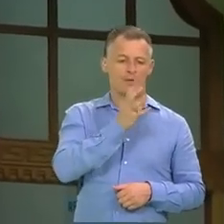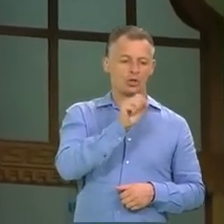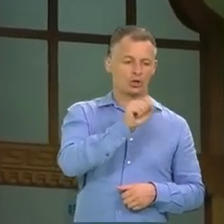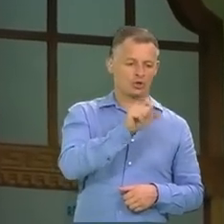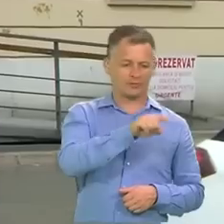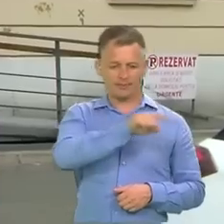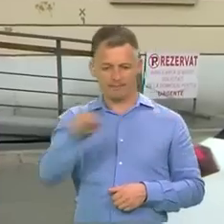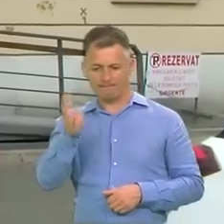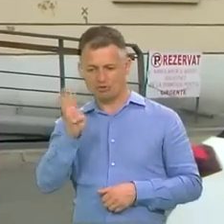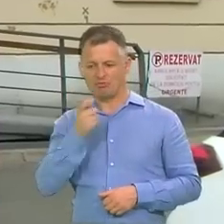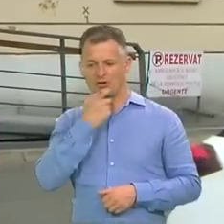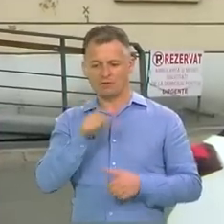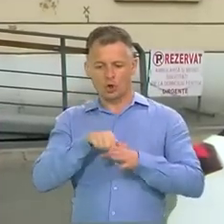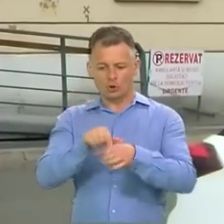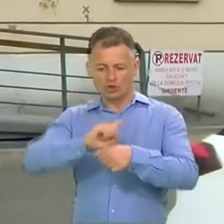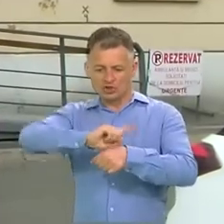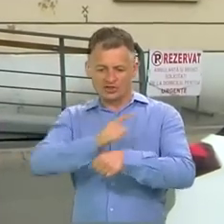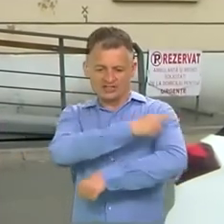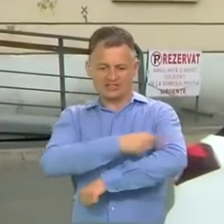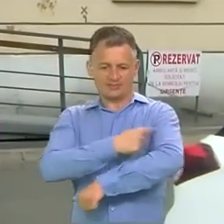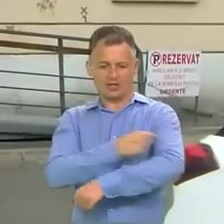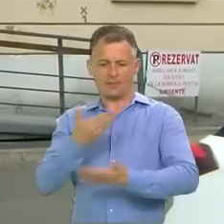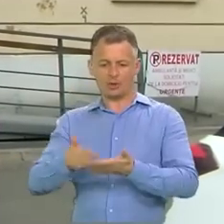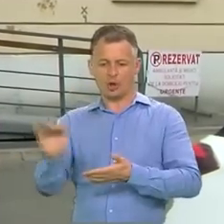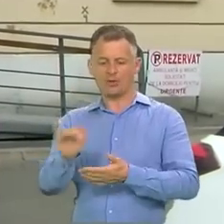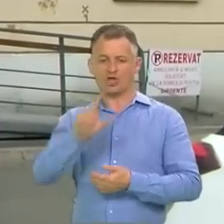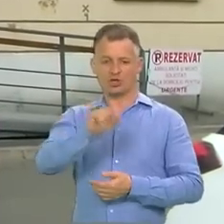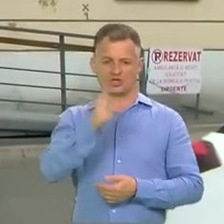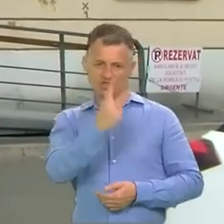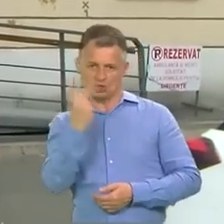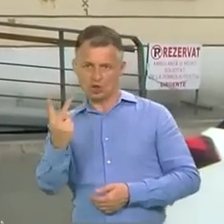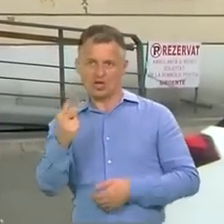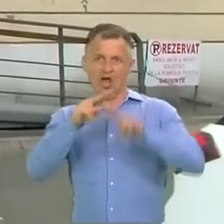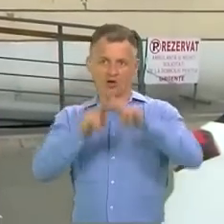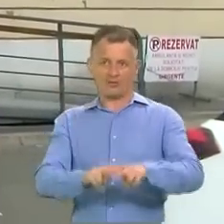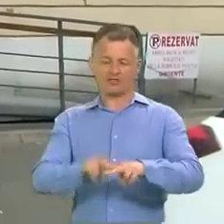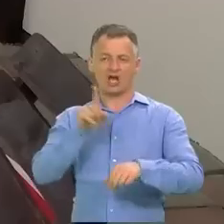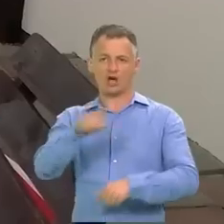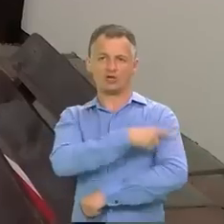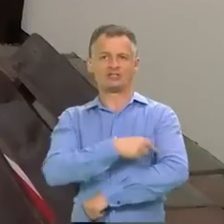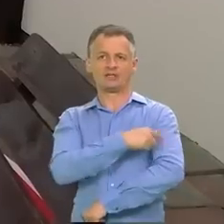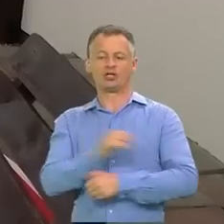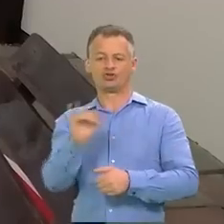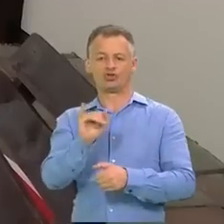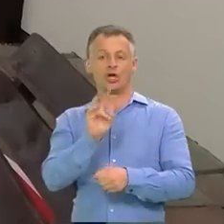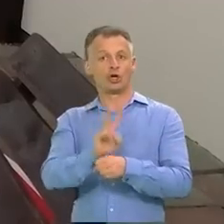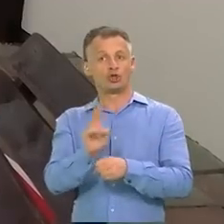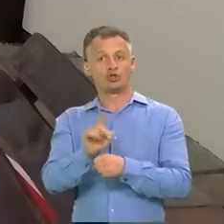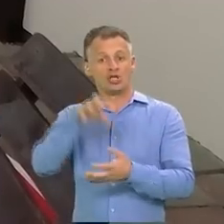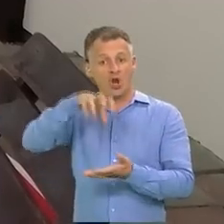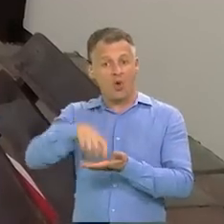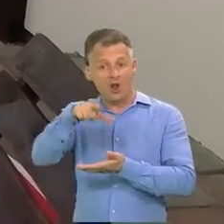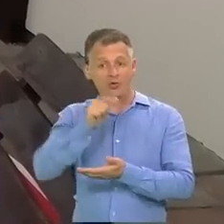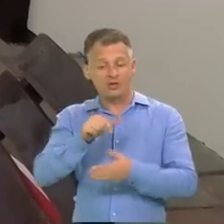14 ani au fost duși de urgență la spitalul de pediatrie, iar 22 dintre ei au rămas internați. Cei care administrează localul unde s-au